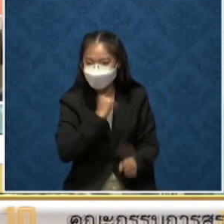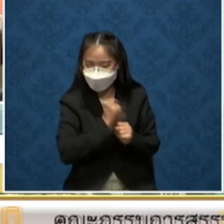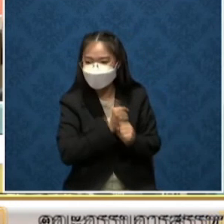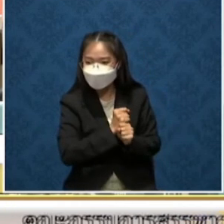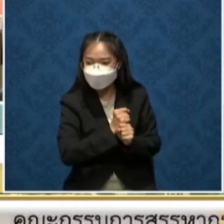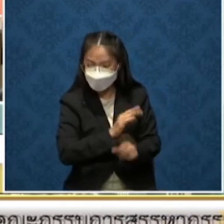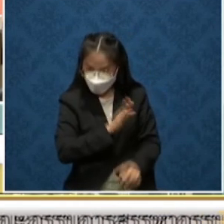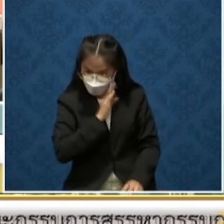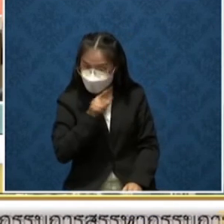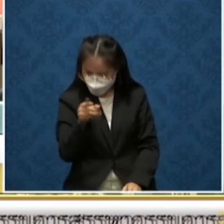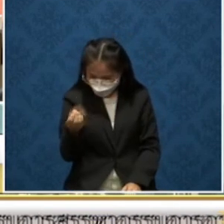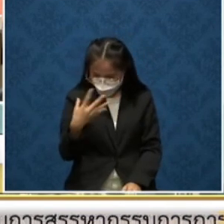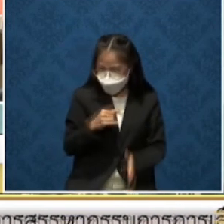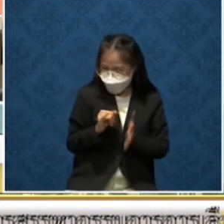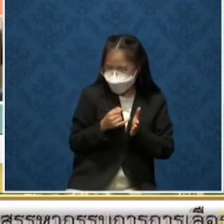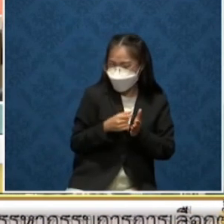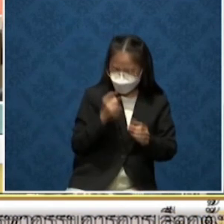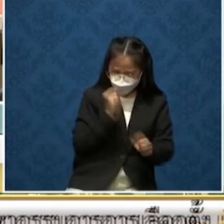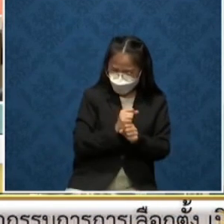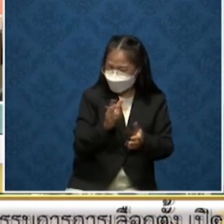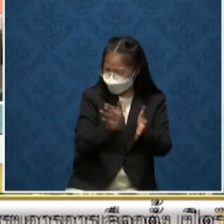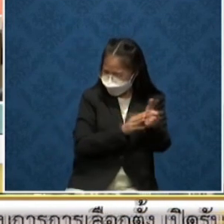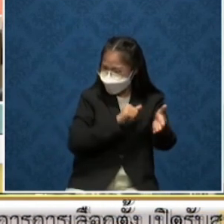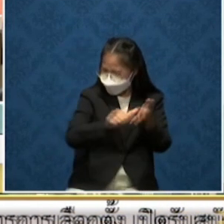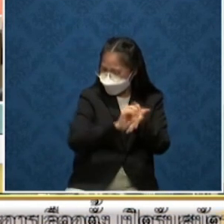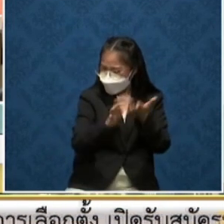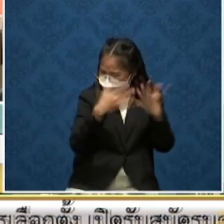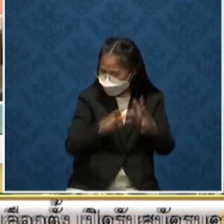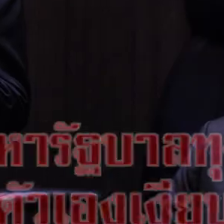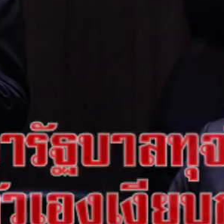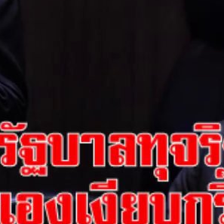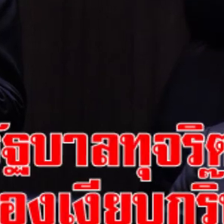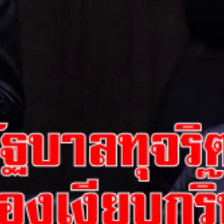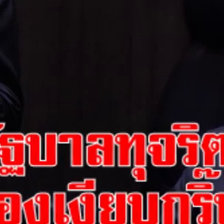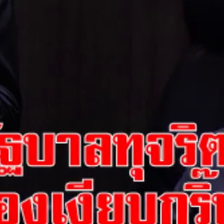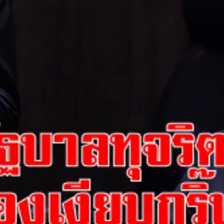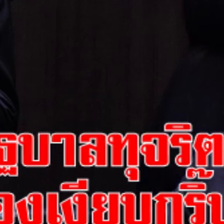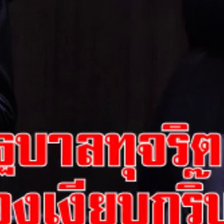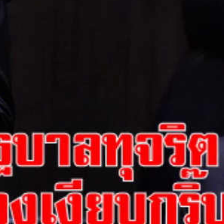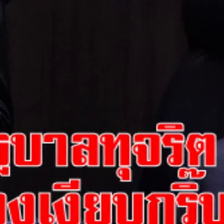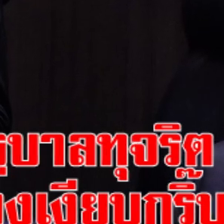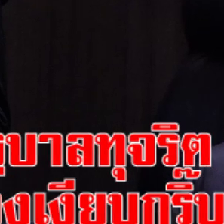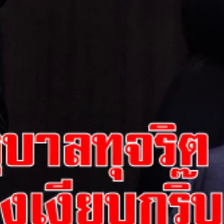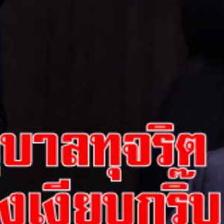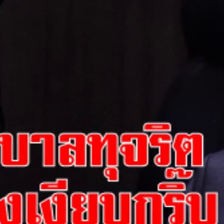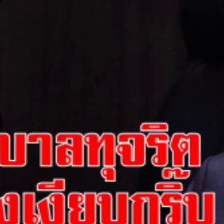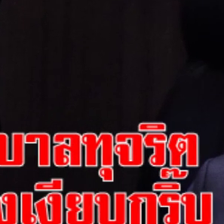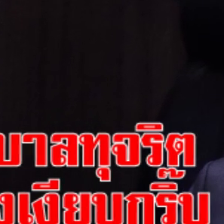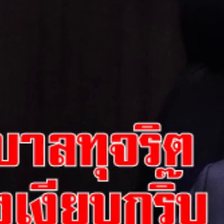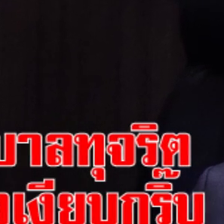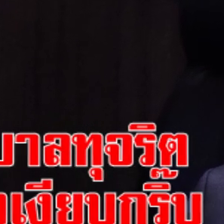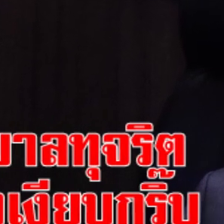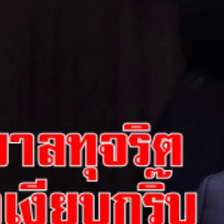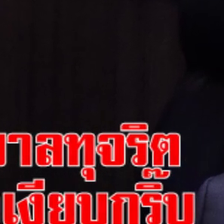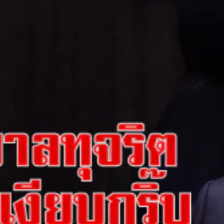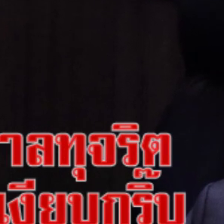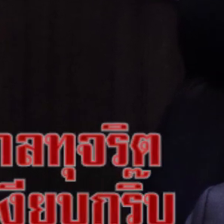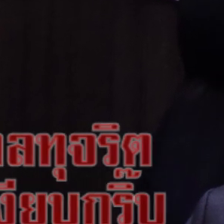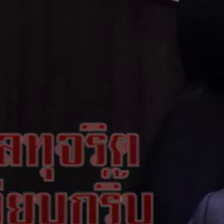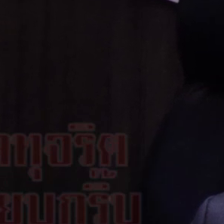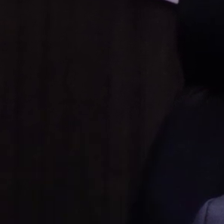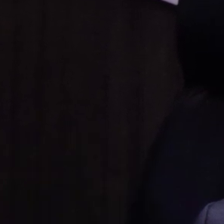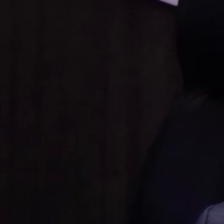และขอใช้สิทธิ์ให้การในชั้นศาลคุณเบนพูดเพียงแค่ว่ากลับมาเพื่อยืนยันความบริสุทธิ์ทน